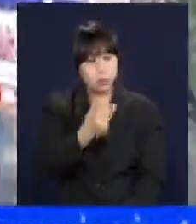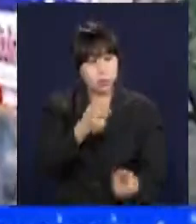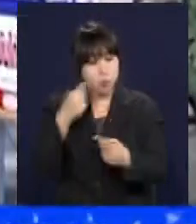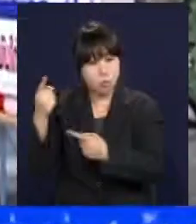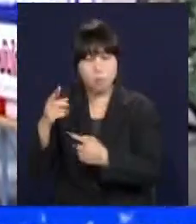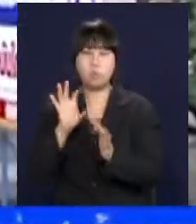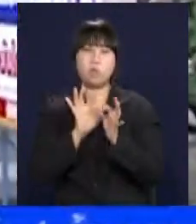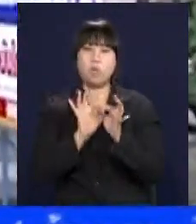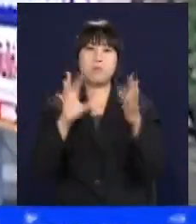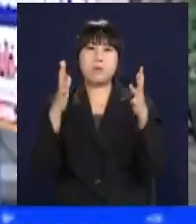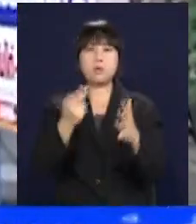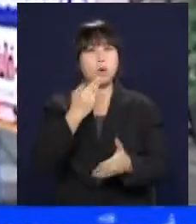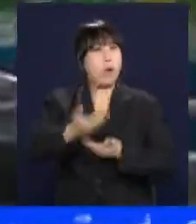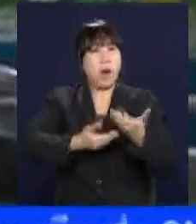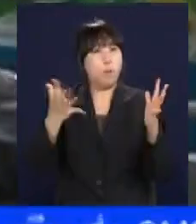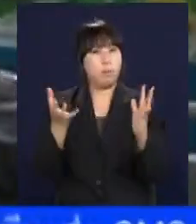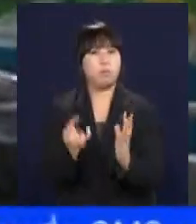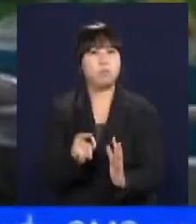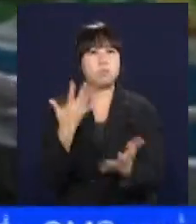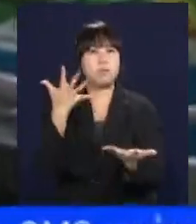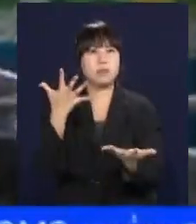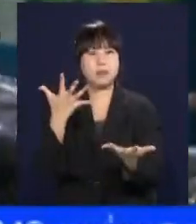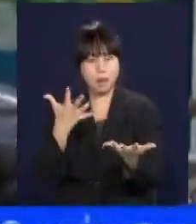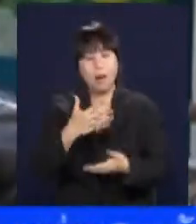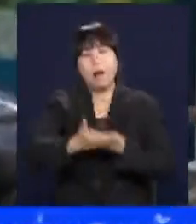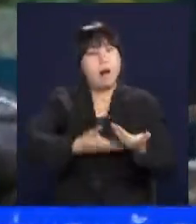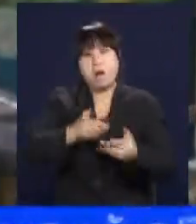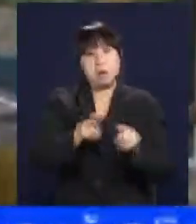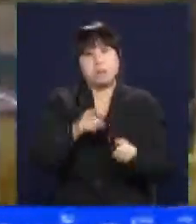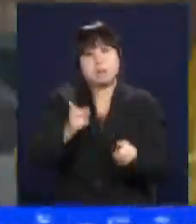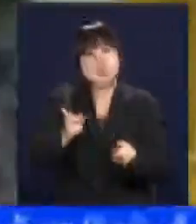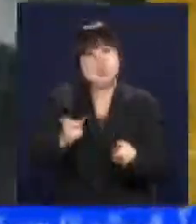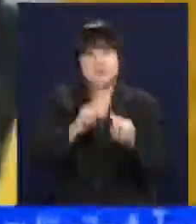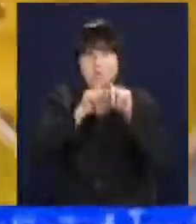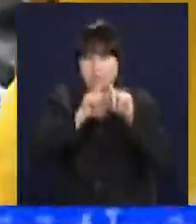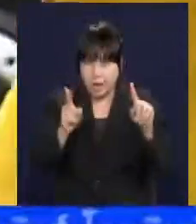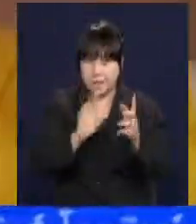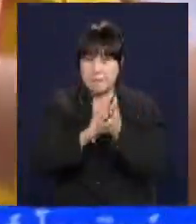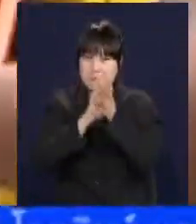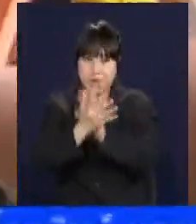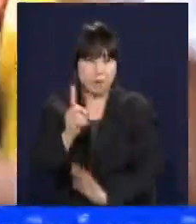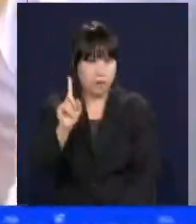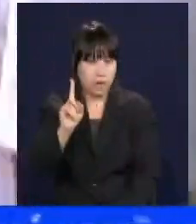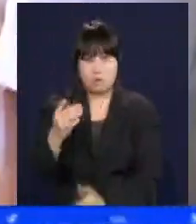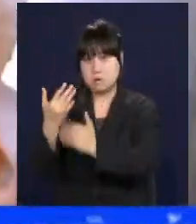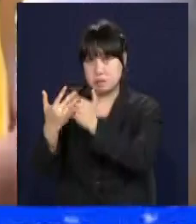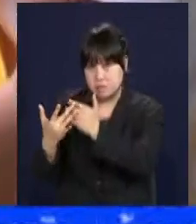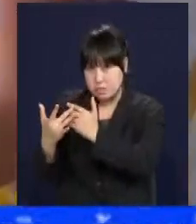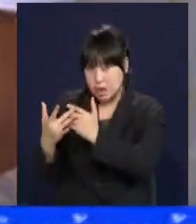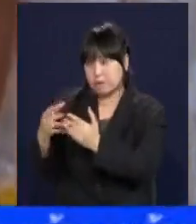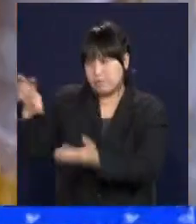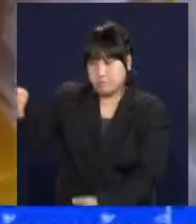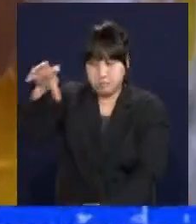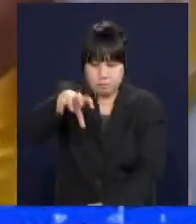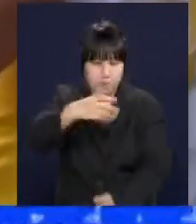ห่วงเท่าไหร่ยอดขายไม่ได้ลดลงยังคงปริมาณการขายเหมือนเดิมแต่สิ่งที่เปลี่ยนไปคือการไม่นำเลือดไก่มาใส่ขายในข้าว